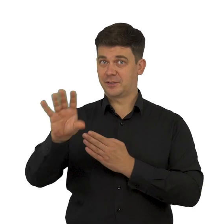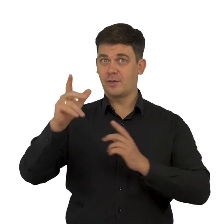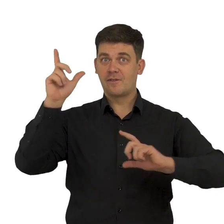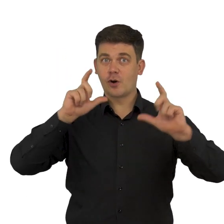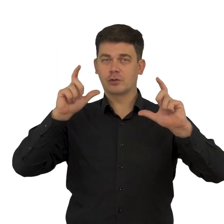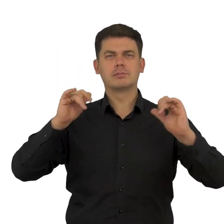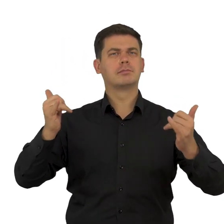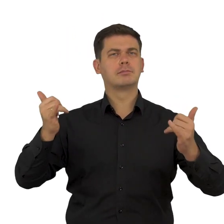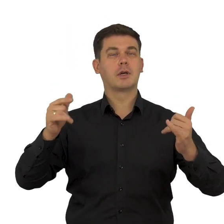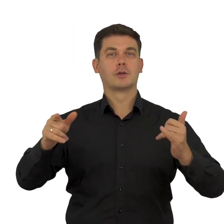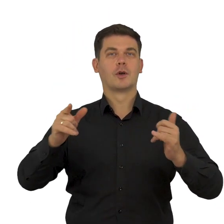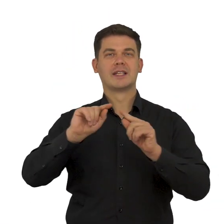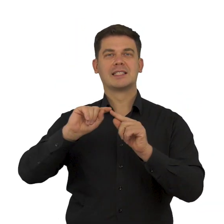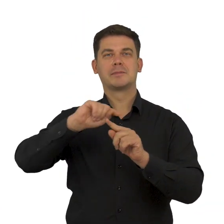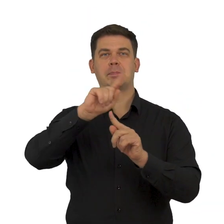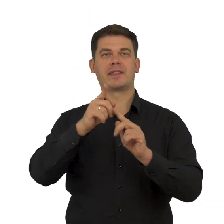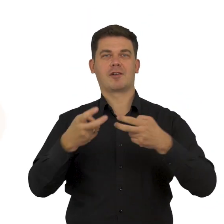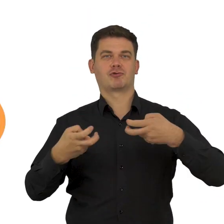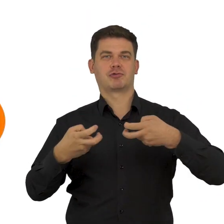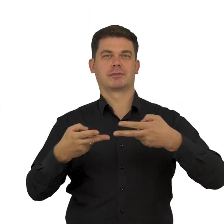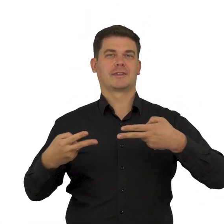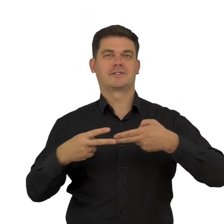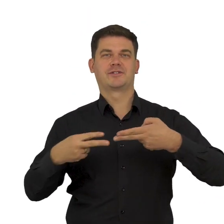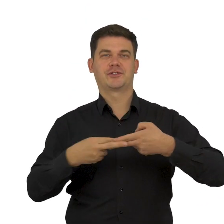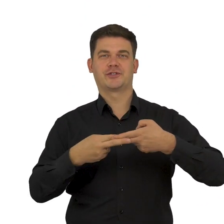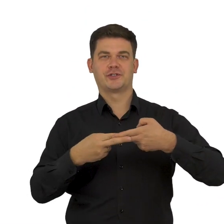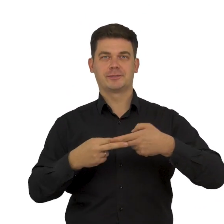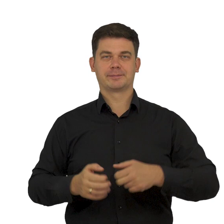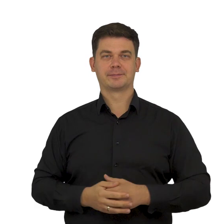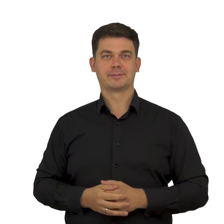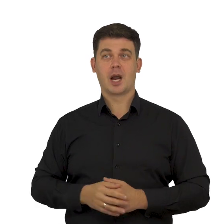wysłać, dotykamy ikony spinacza,